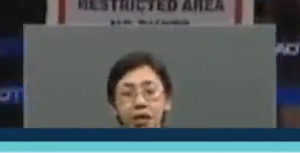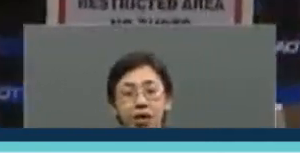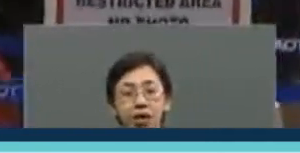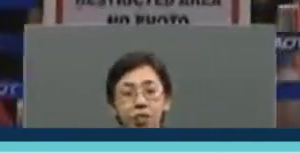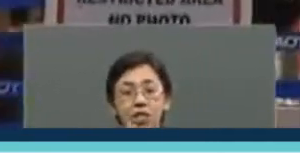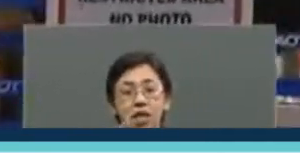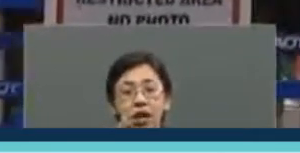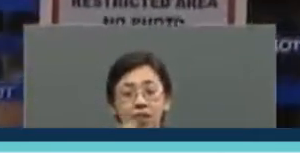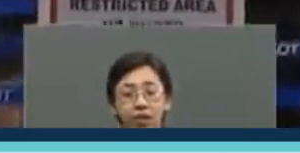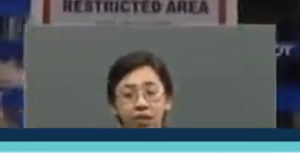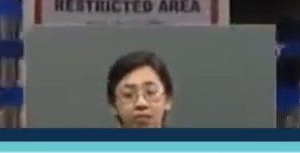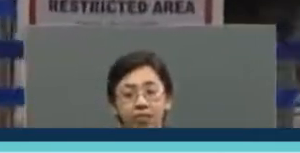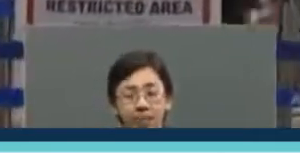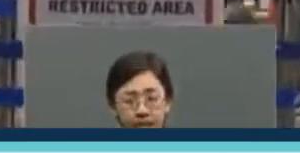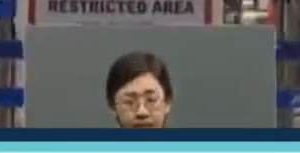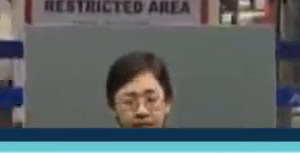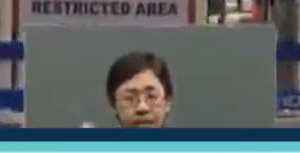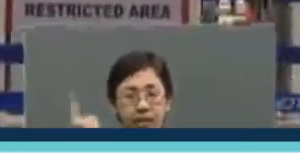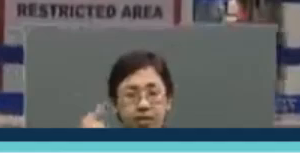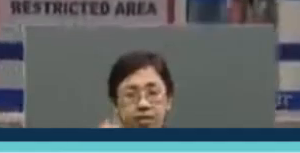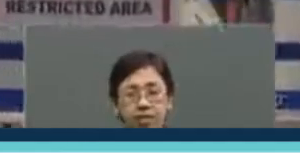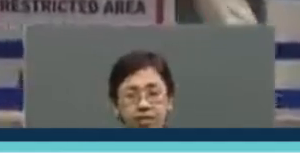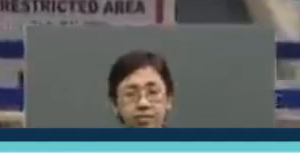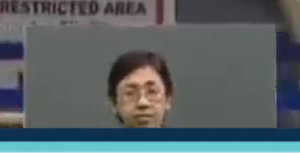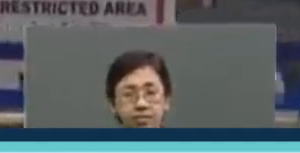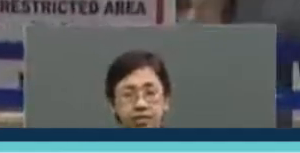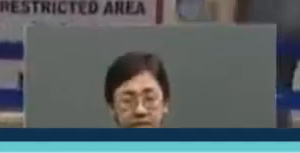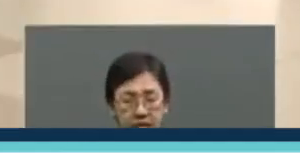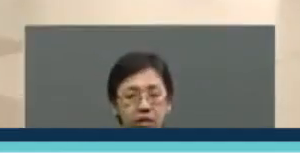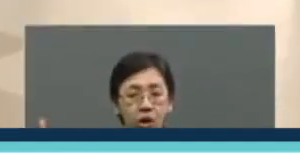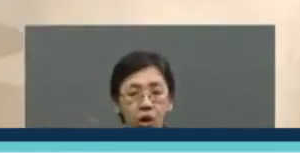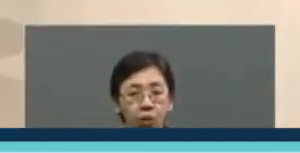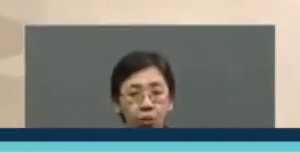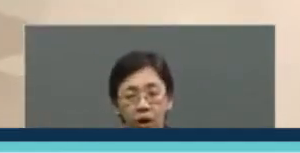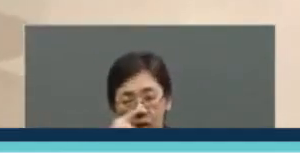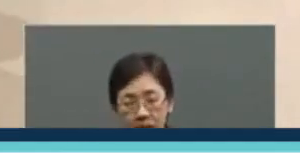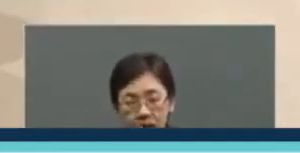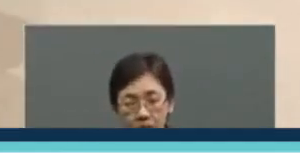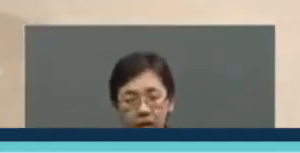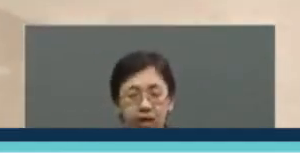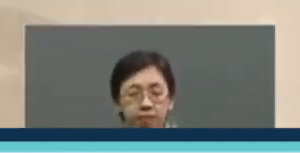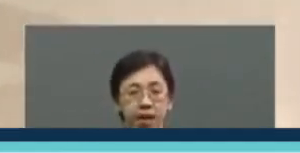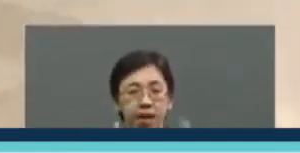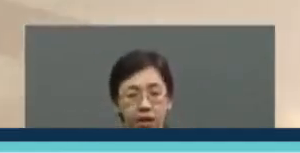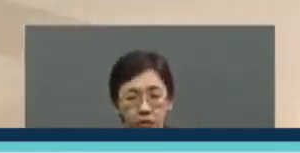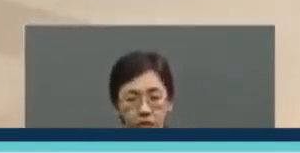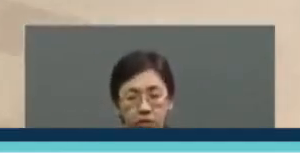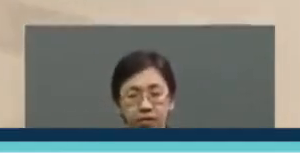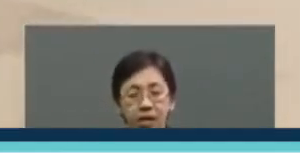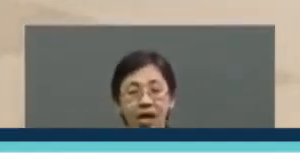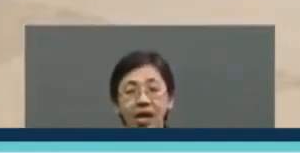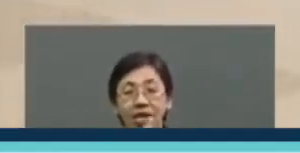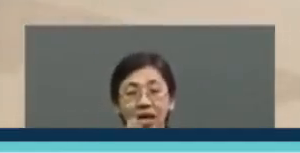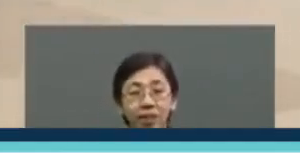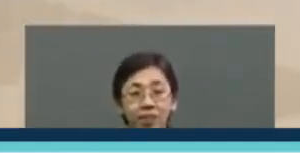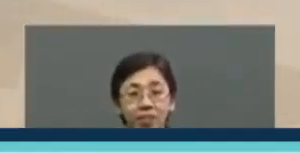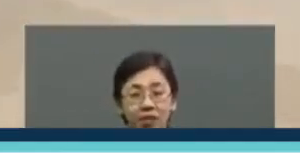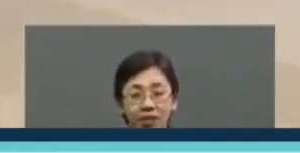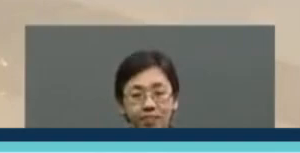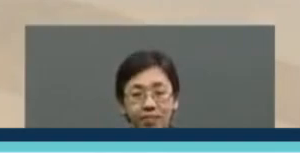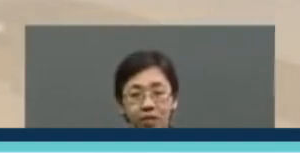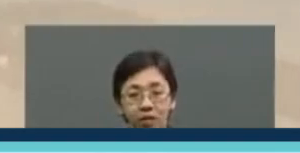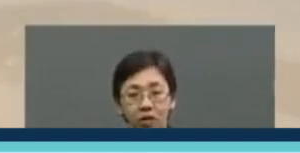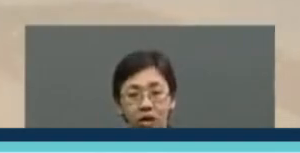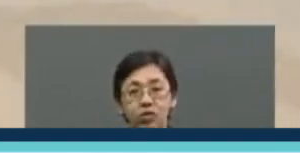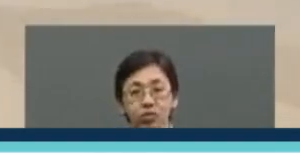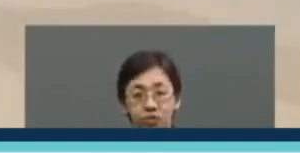คีและส่งเสริมการแลกเปลี่ยนระหว่างประชาชนอีกทั้งยังสะท้อนถึงความไว้เนื้อเชื่อใจทางการเมืองและสภาพแวดล้อมทาง